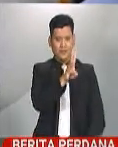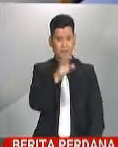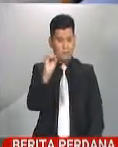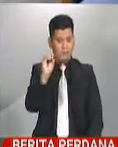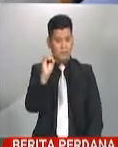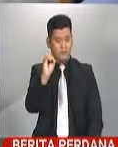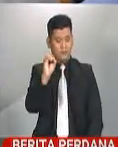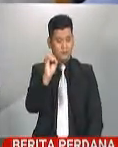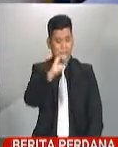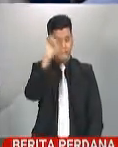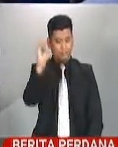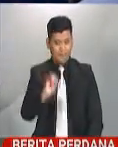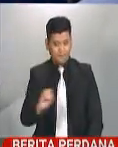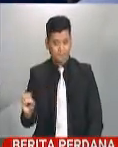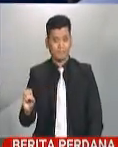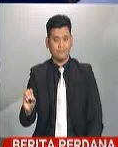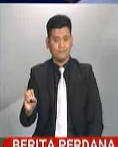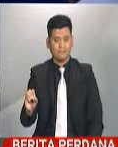60%.